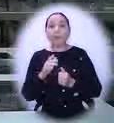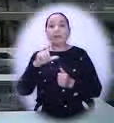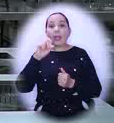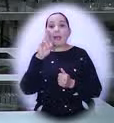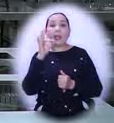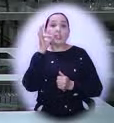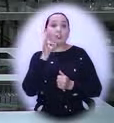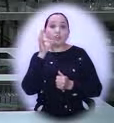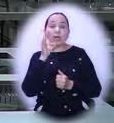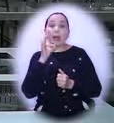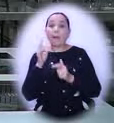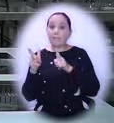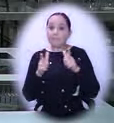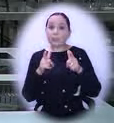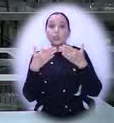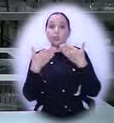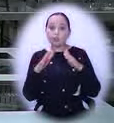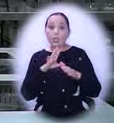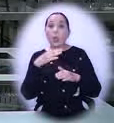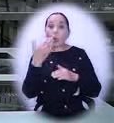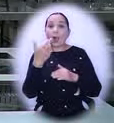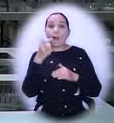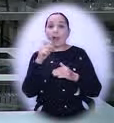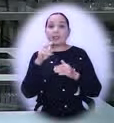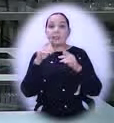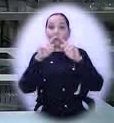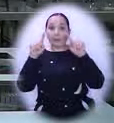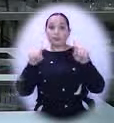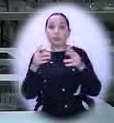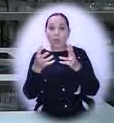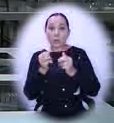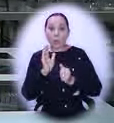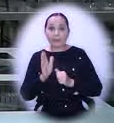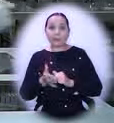Ekler shirinliklarimiz pishib chiqdi. Uni gaz pechidan olamiz.